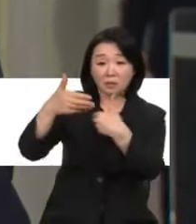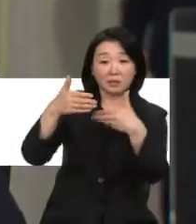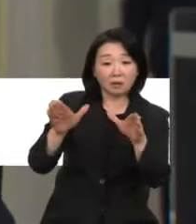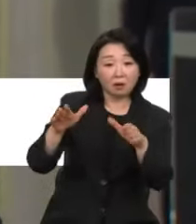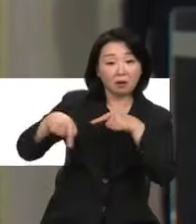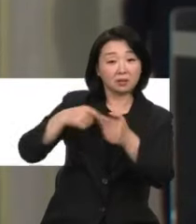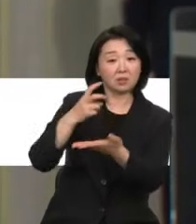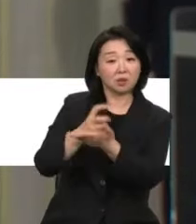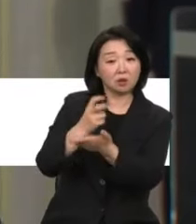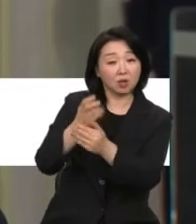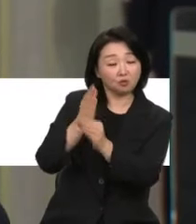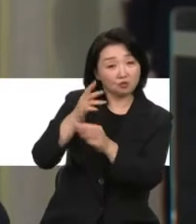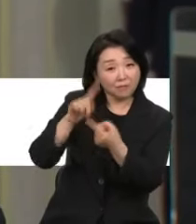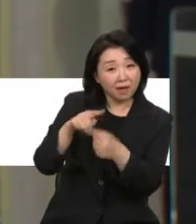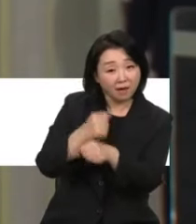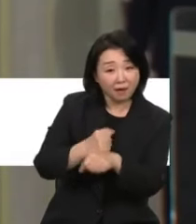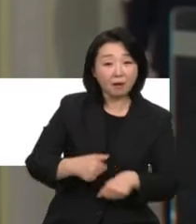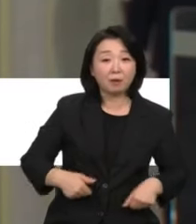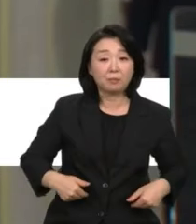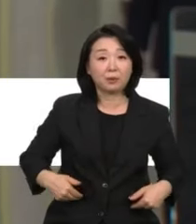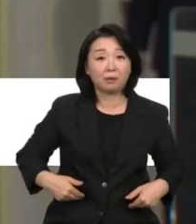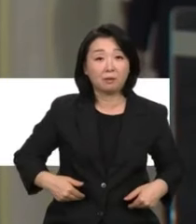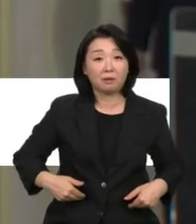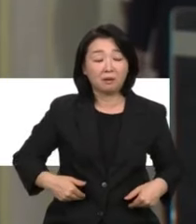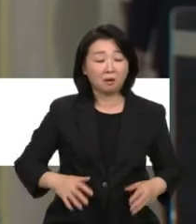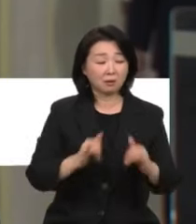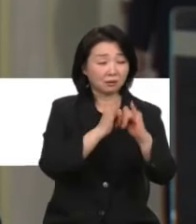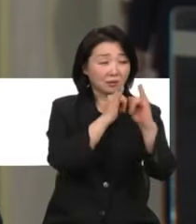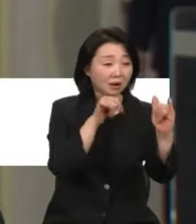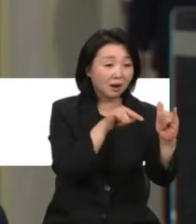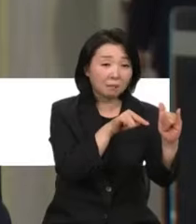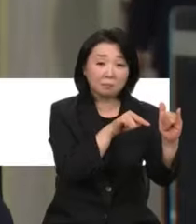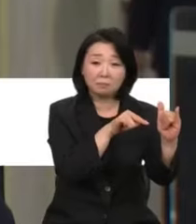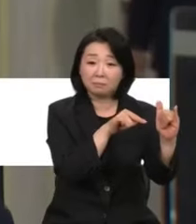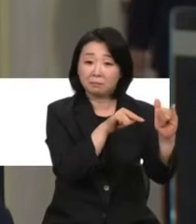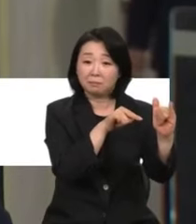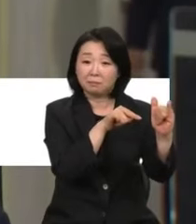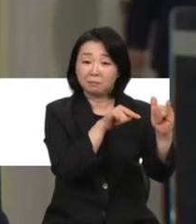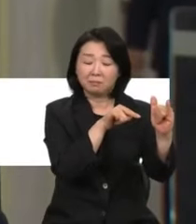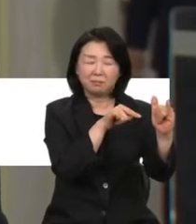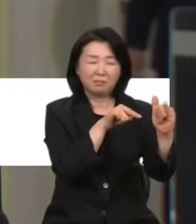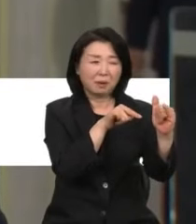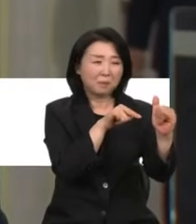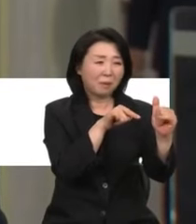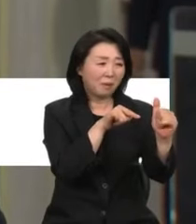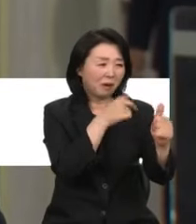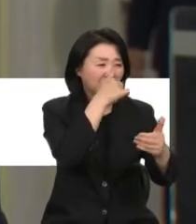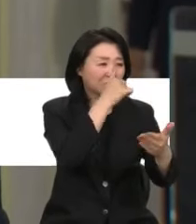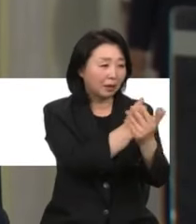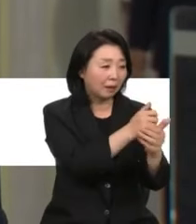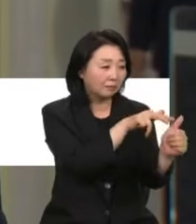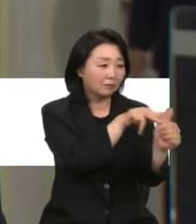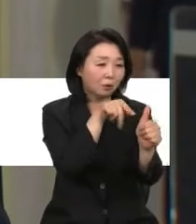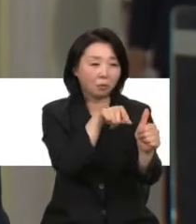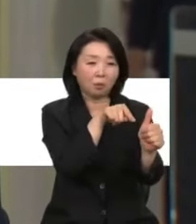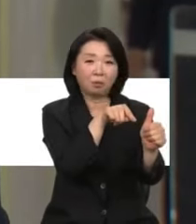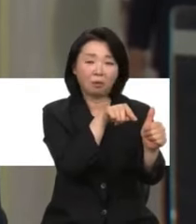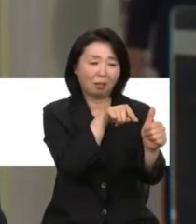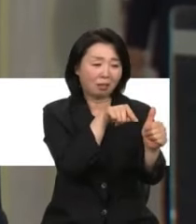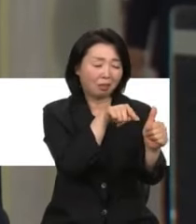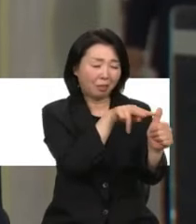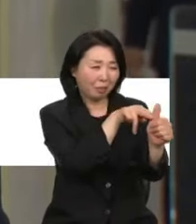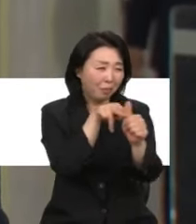정책이나 이런 거 위주로 해야지 어떤 사람에 대한 비위나 이런 정보 캐는 거